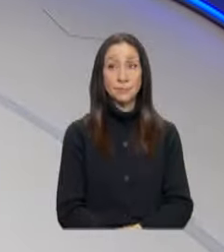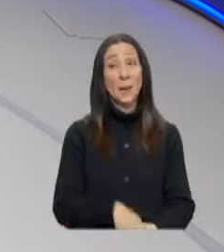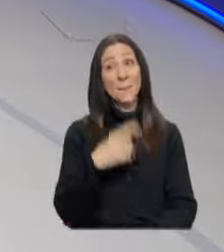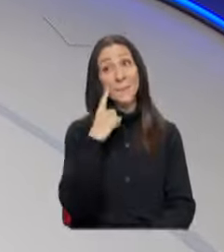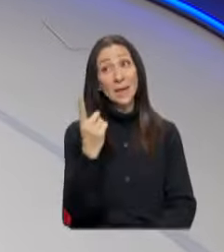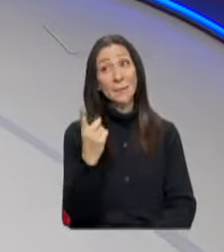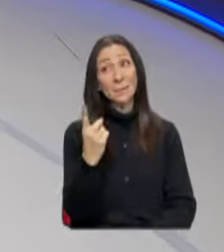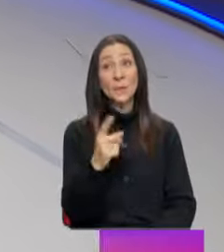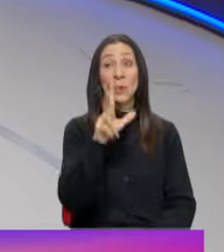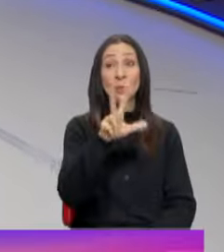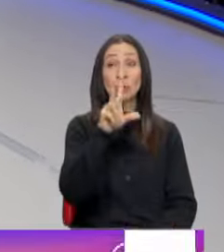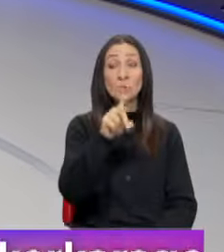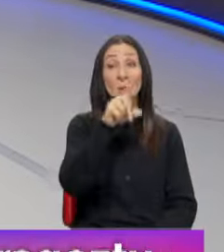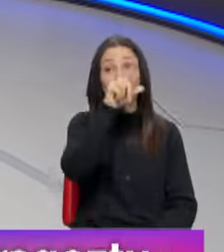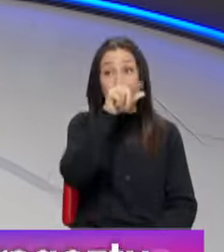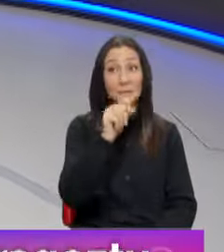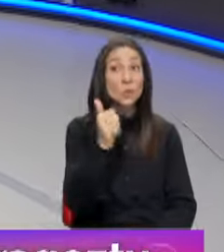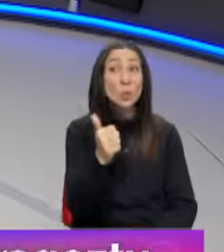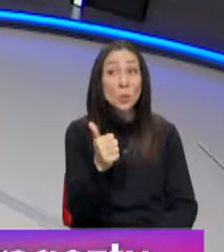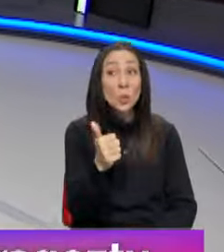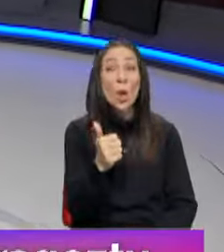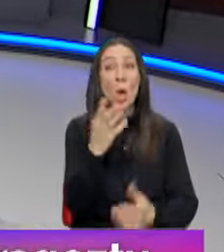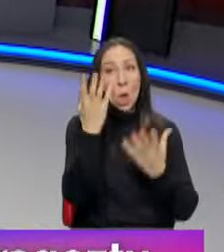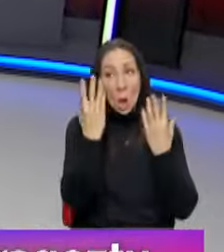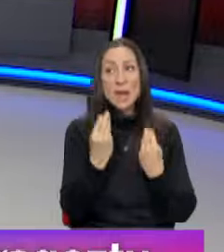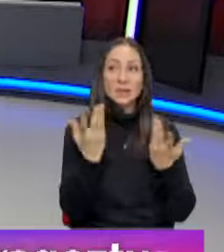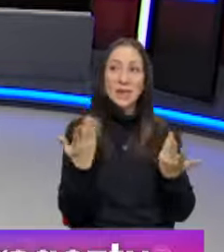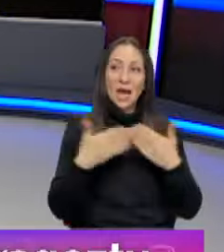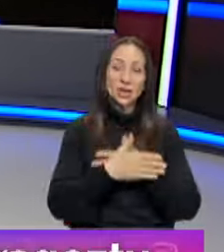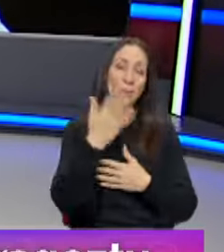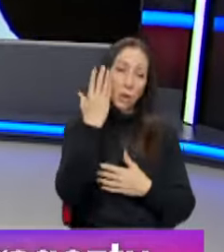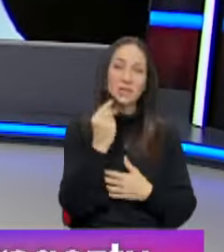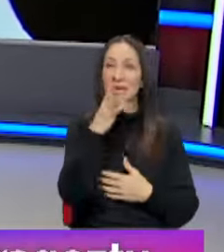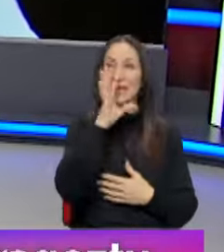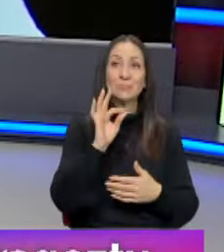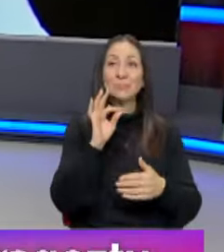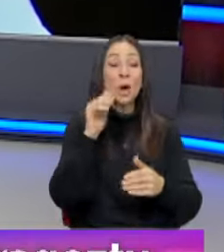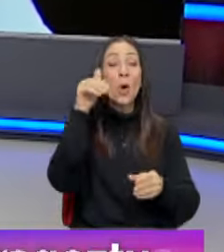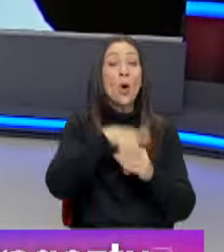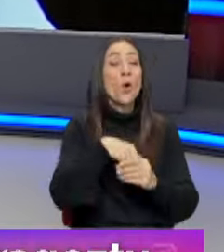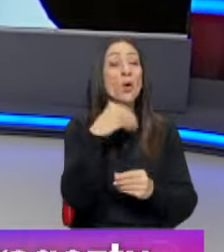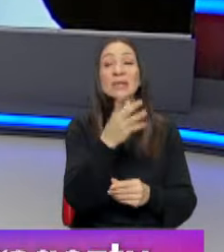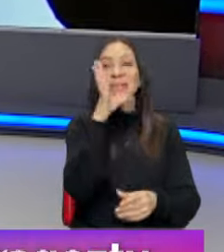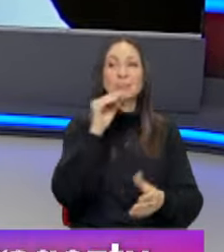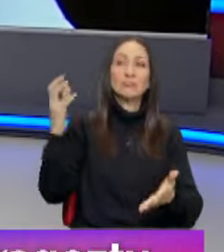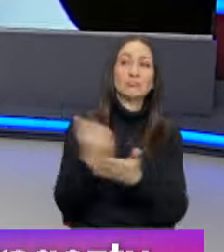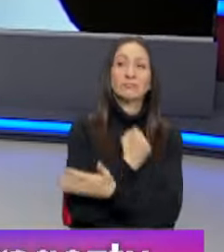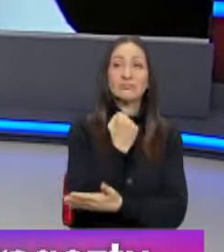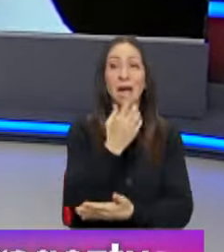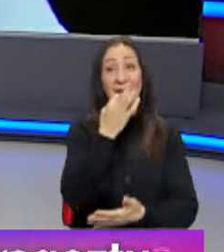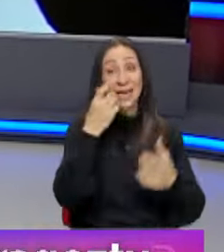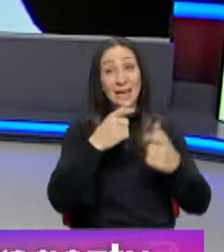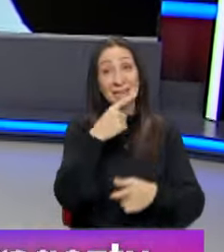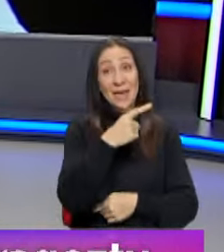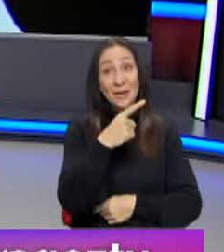Bakalım. 31 Mart günü öğreneceğiz tabii, akşamında öğreneceğiz. Seçmen kimi işaret edecek?